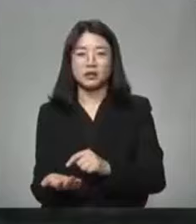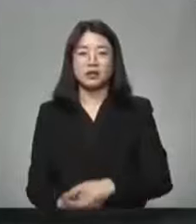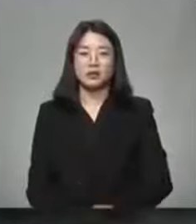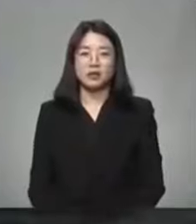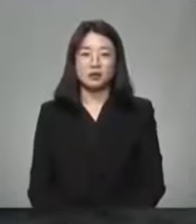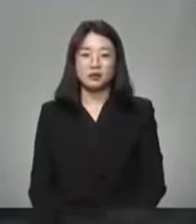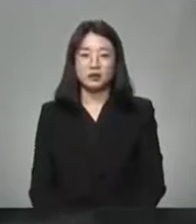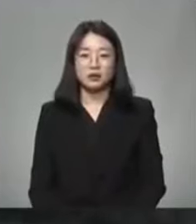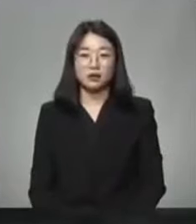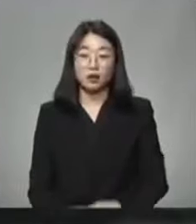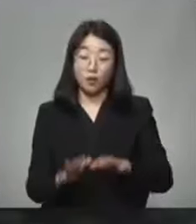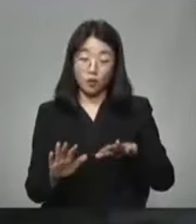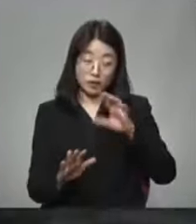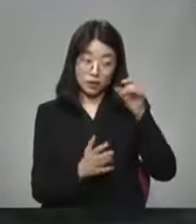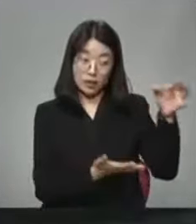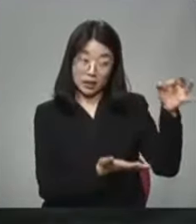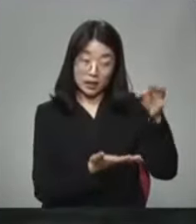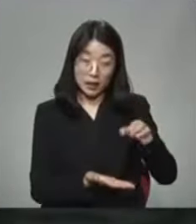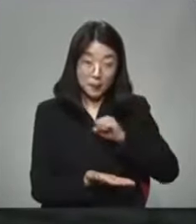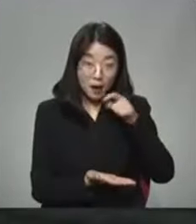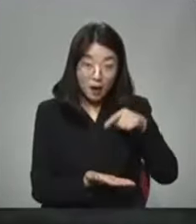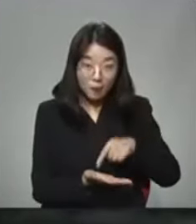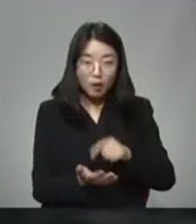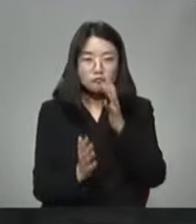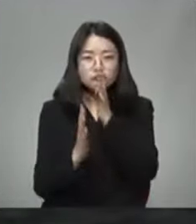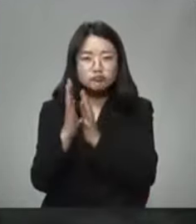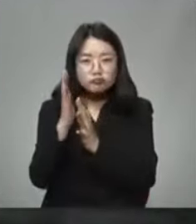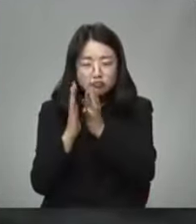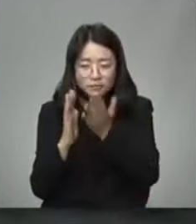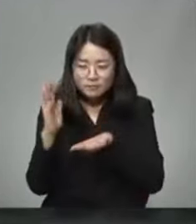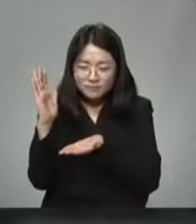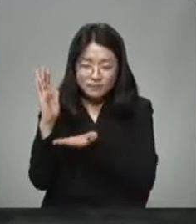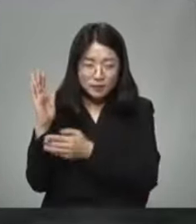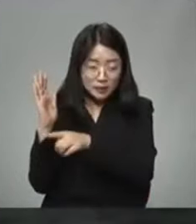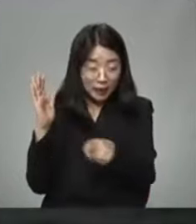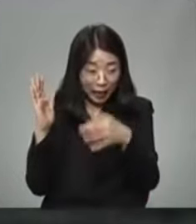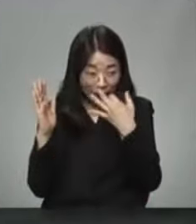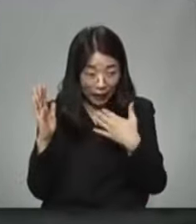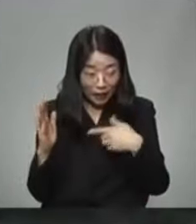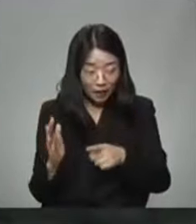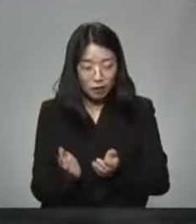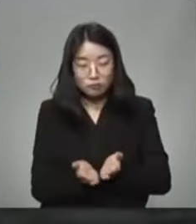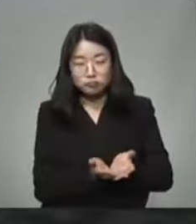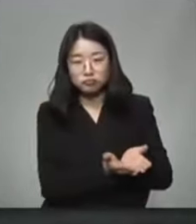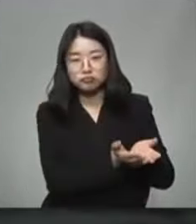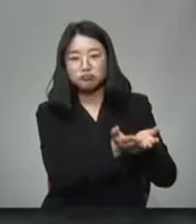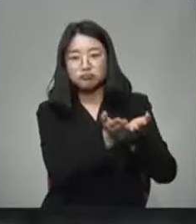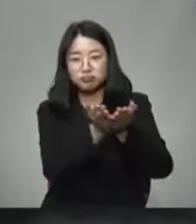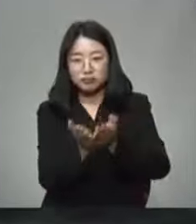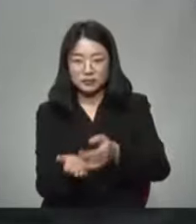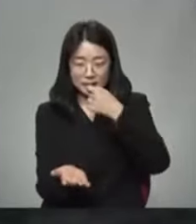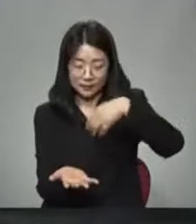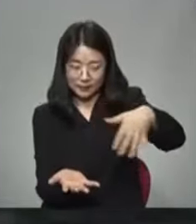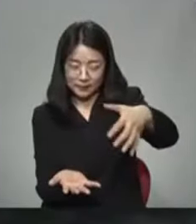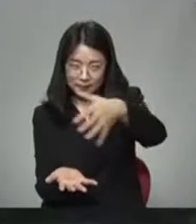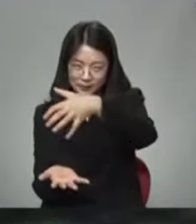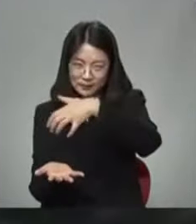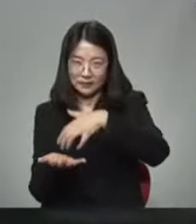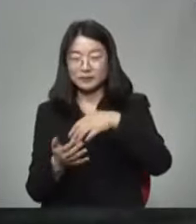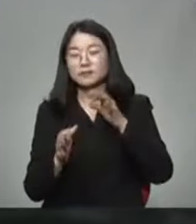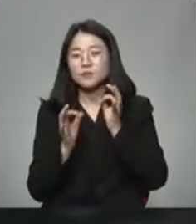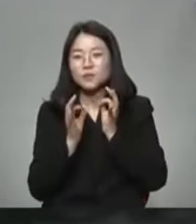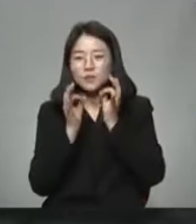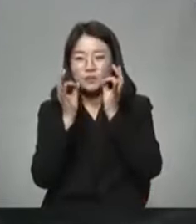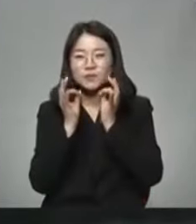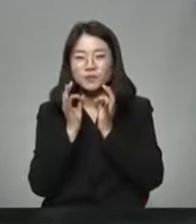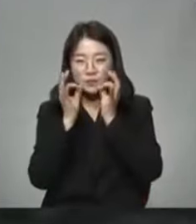비해서 사업비도 좀 늘고 수풀 속이나 이런 작업하기가 곤란한 구간은 고모 포트를 활용해서 에서 적극적으로